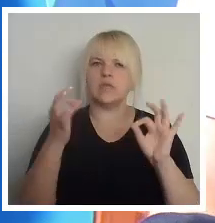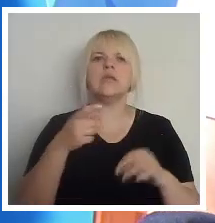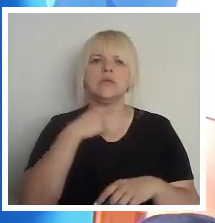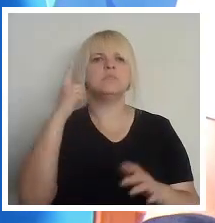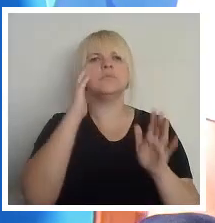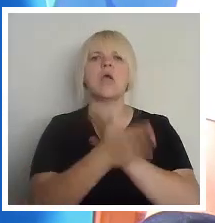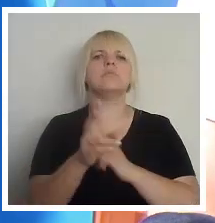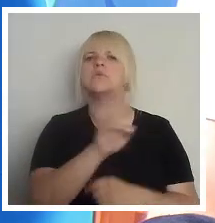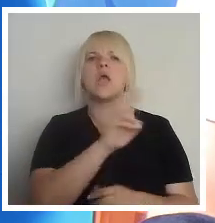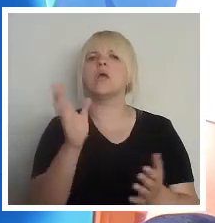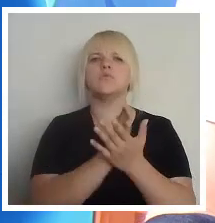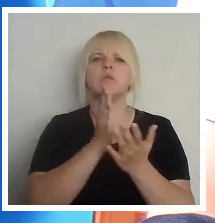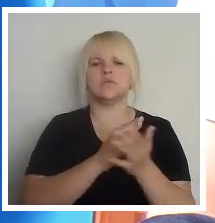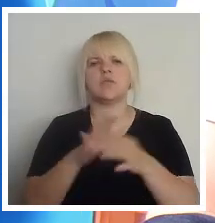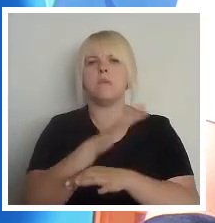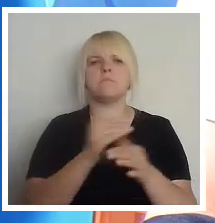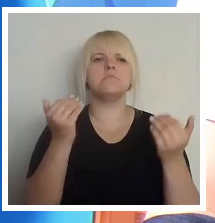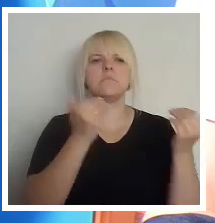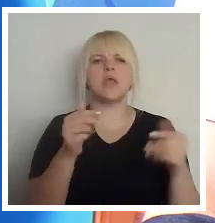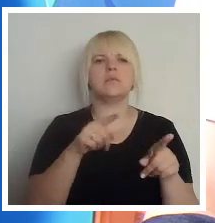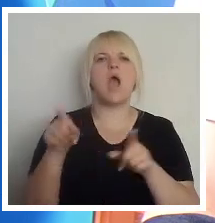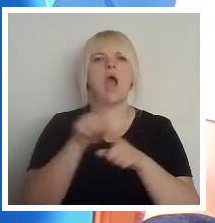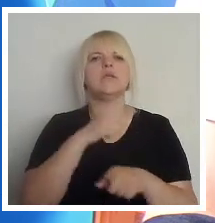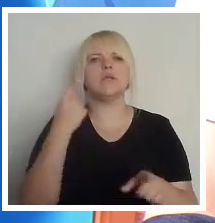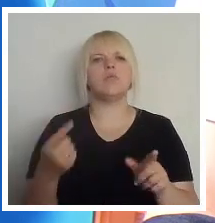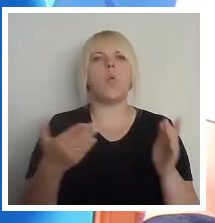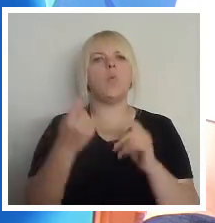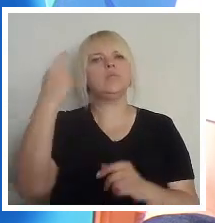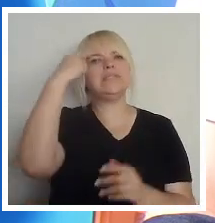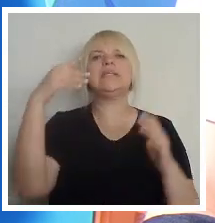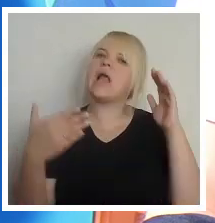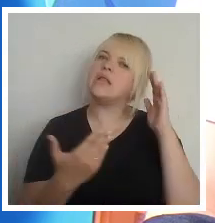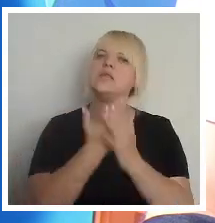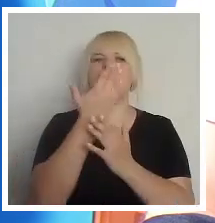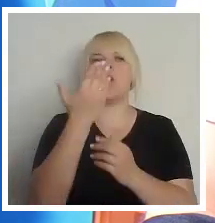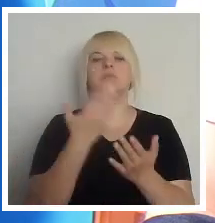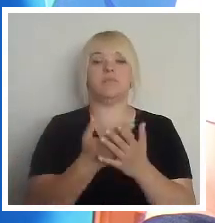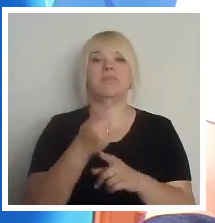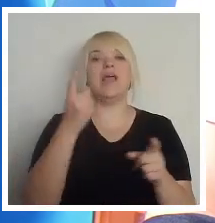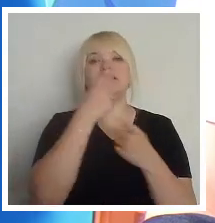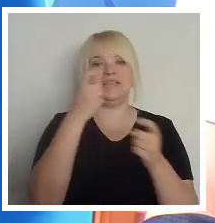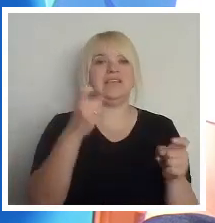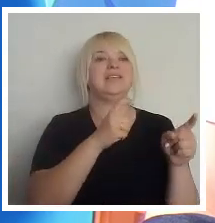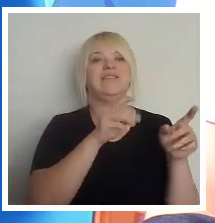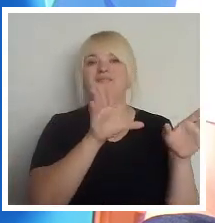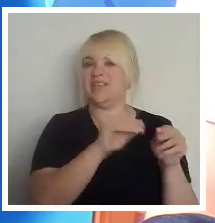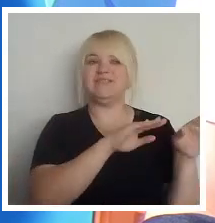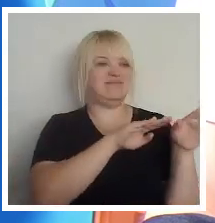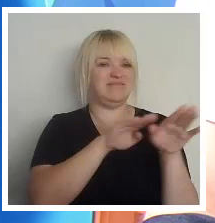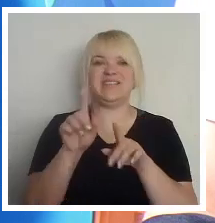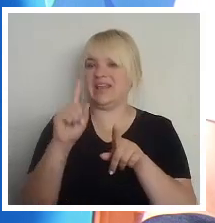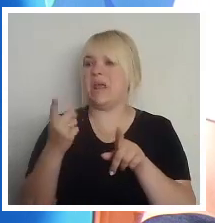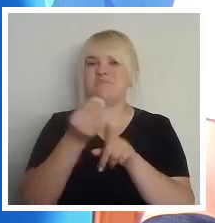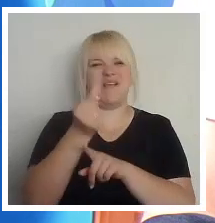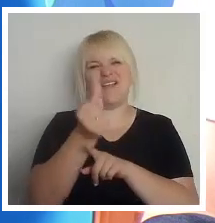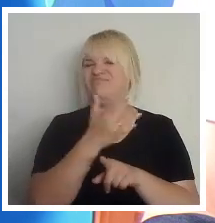notiek sabiedrībā. Viņi arī grib uzzināt kaut ko jaunu. Ja ir ziņa, kas ir visur, nu, diez vai par to kāds maksās. Ja viņi